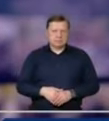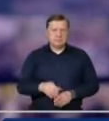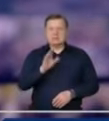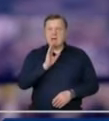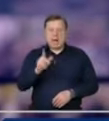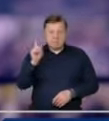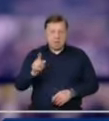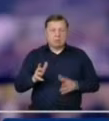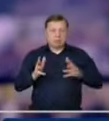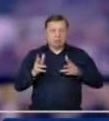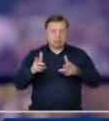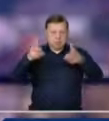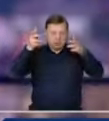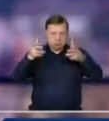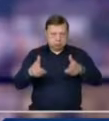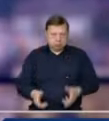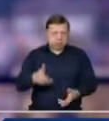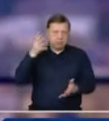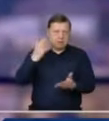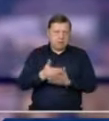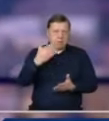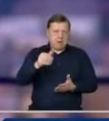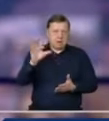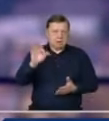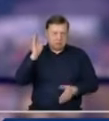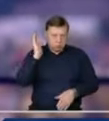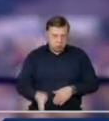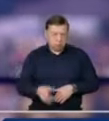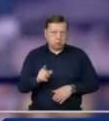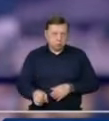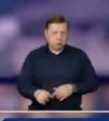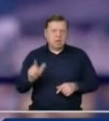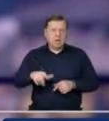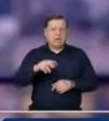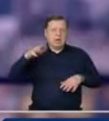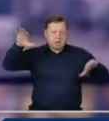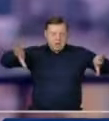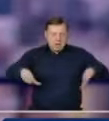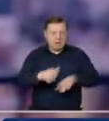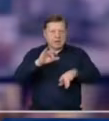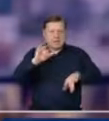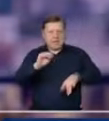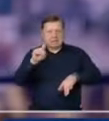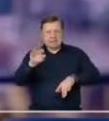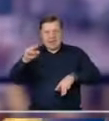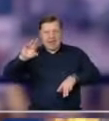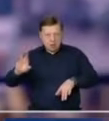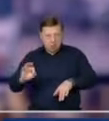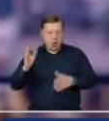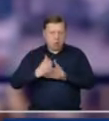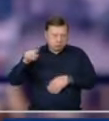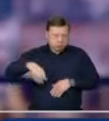Amerykański łazik Perseverance już na miejscu. Inżynierom NASA udało się dostarczyć go w głąb krateru Jezero, znajdującego się w pobliżu równika Czerwonej